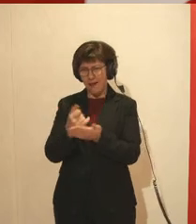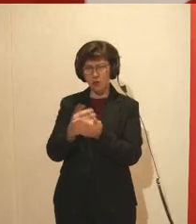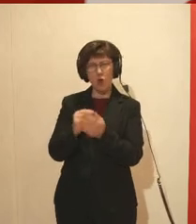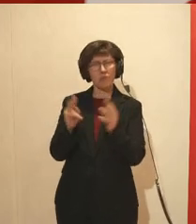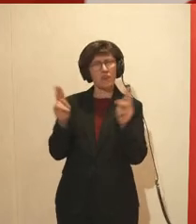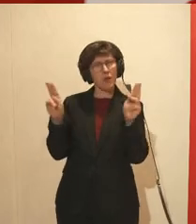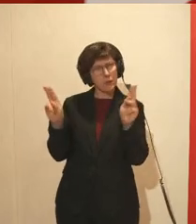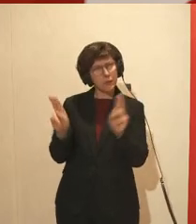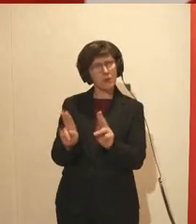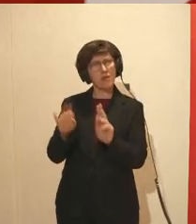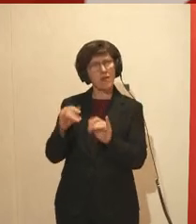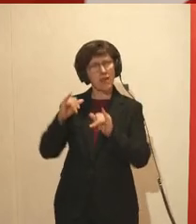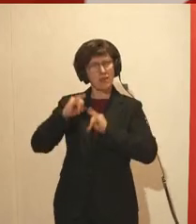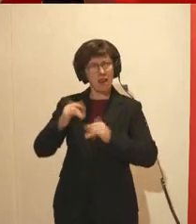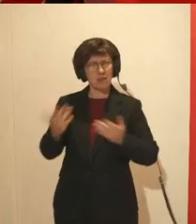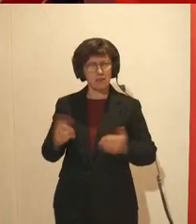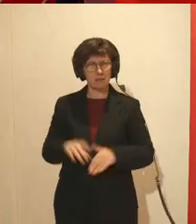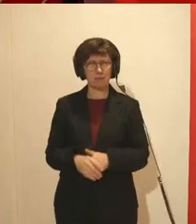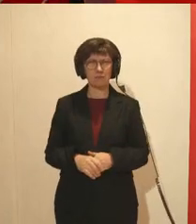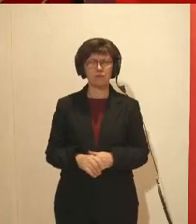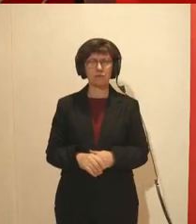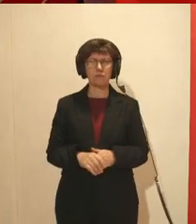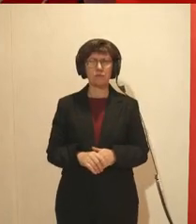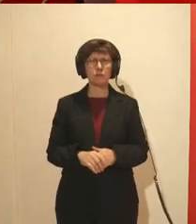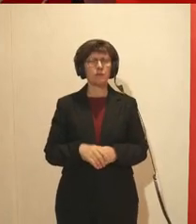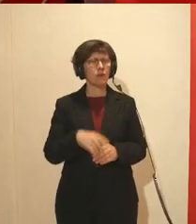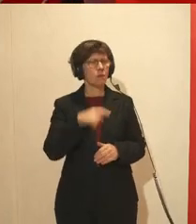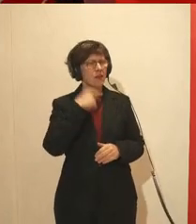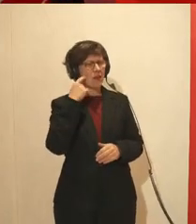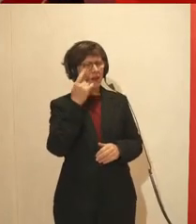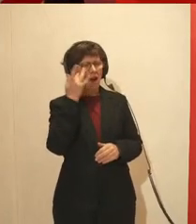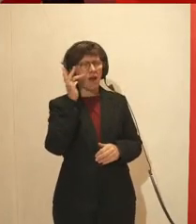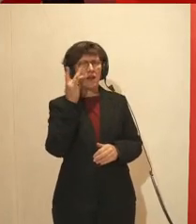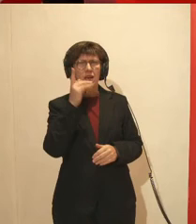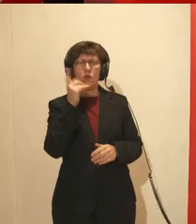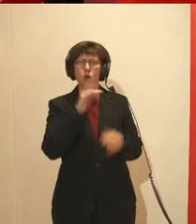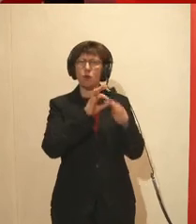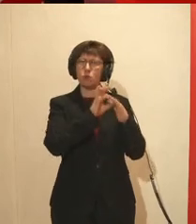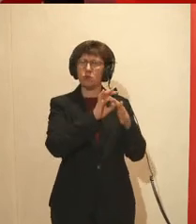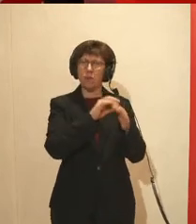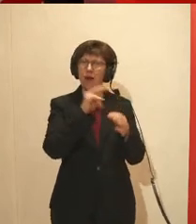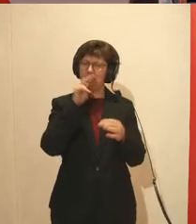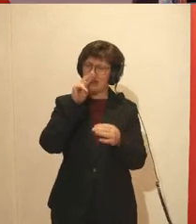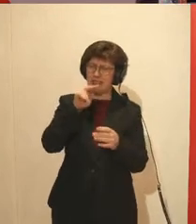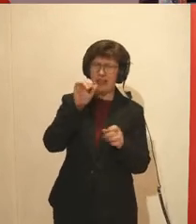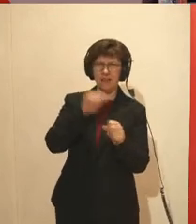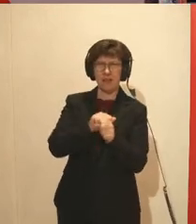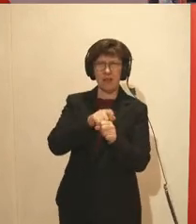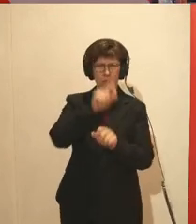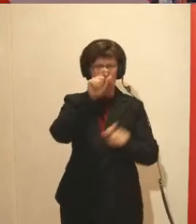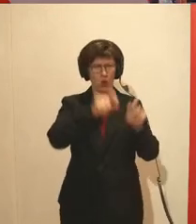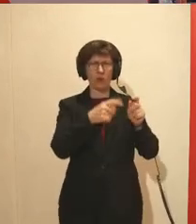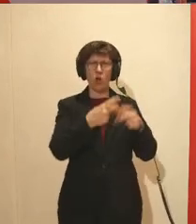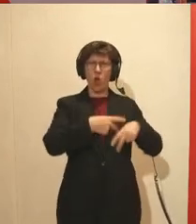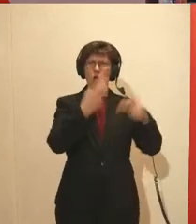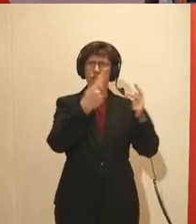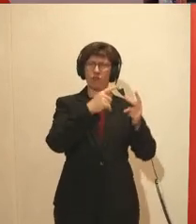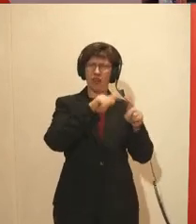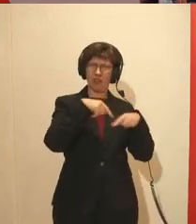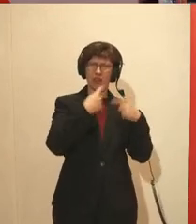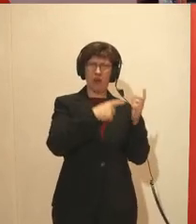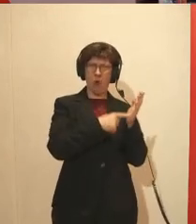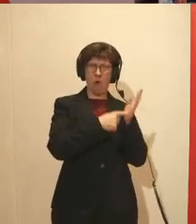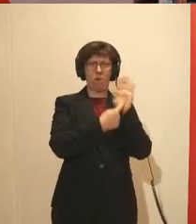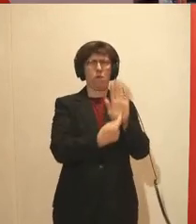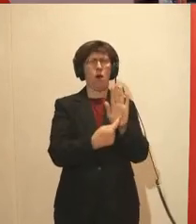entlasten können aber hat anerkennung nicht auch was mit sichtbarkeit zu tun also muss man diese menschen da nicht auch in den öffentlichen raum holen auch